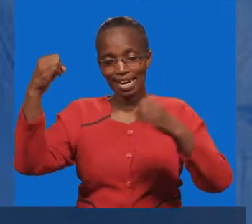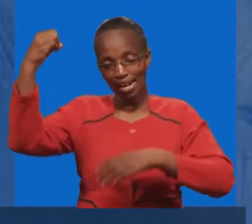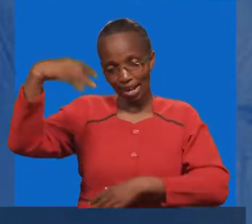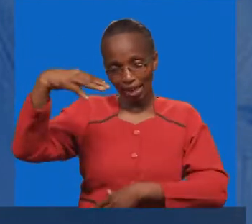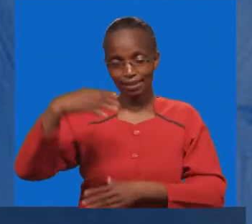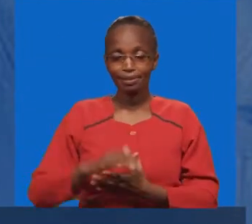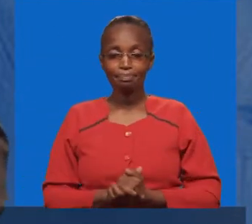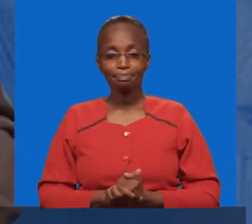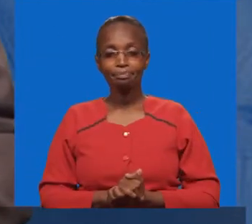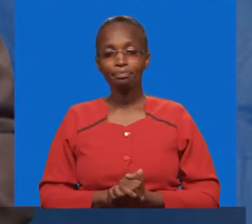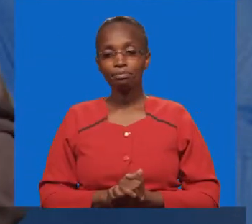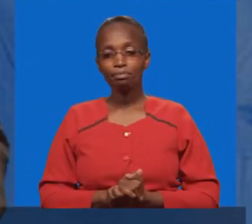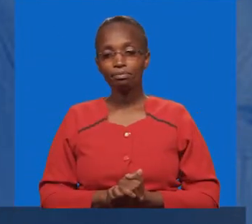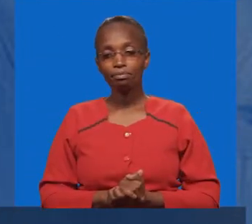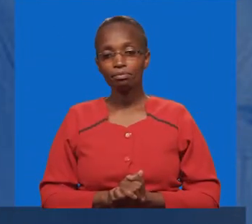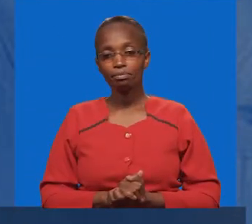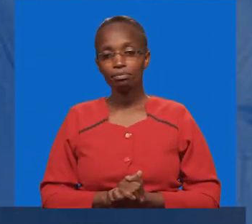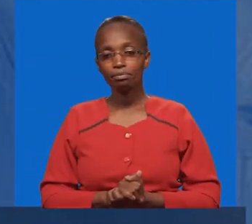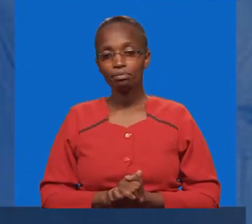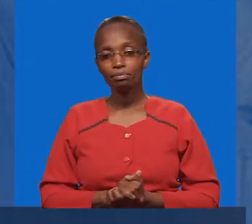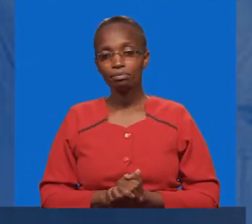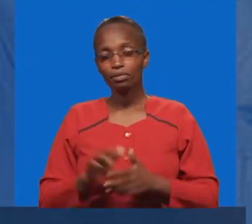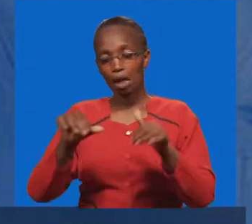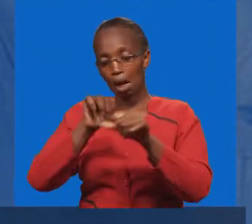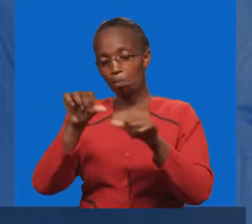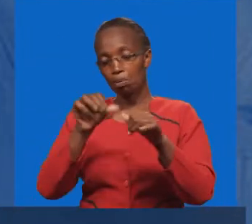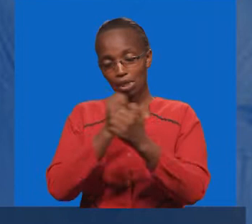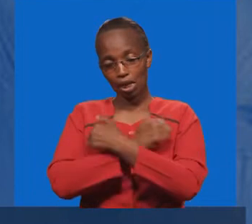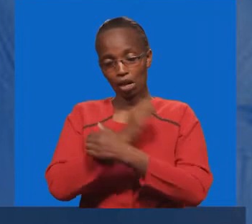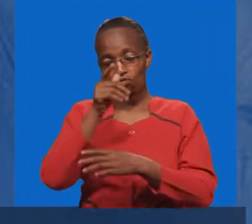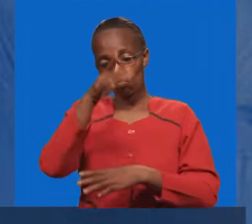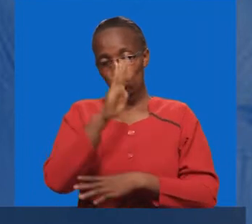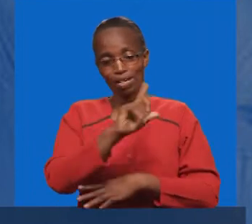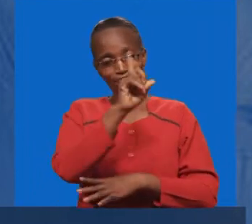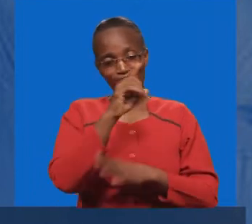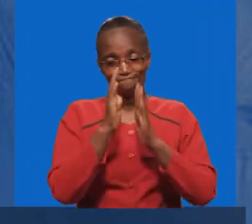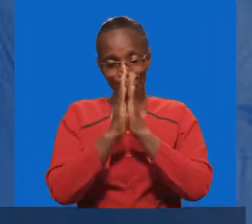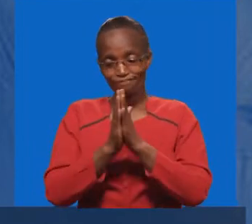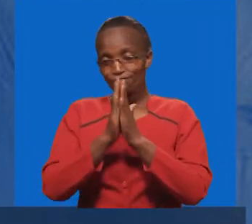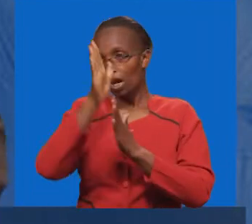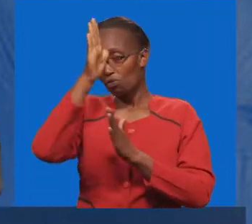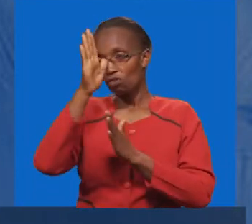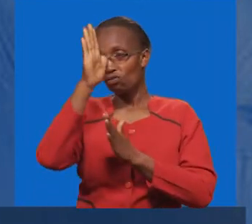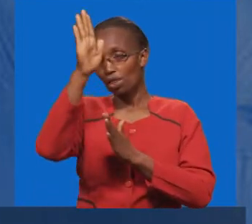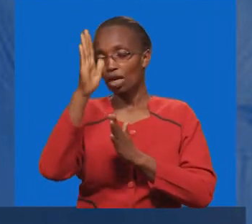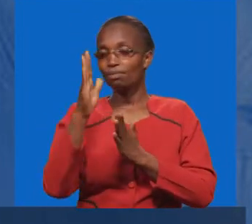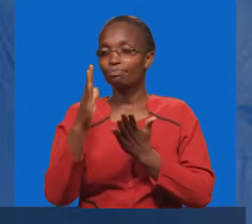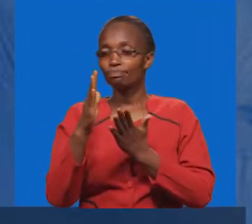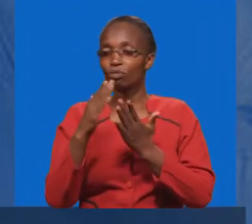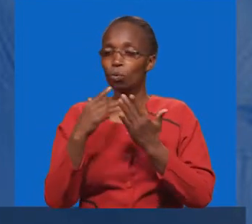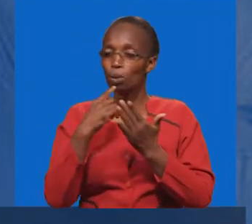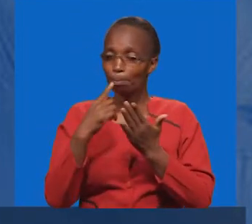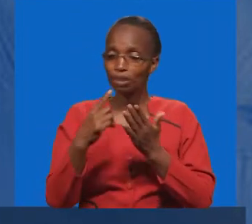ufunuo na akazidi na kutuelekeza na kutufafanulia juu ya upendo huu mkuu. Na tuombe.